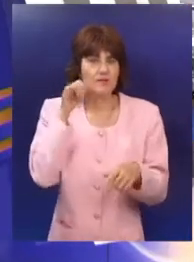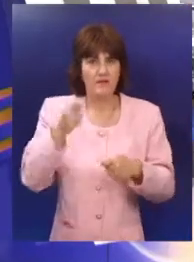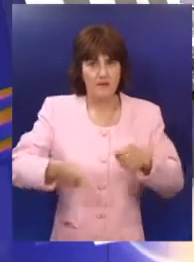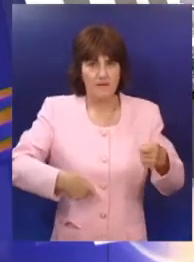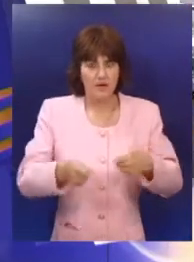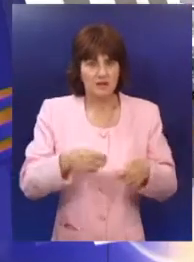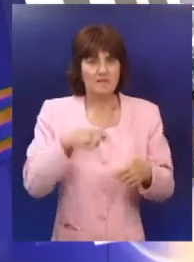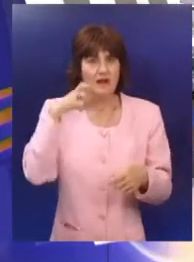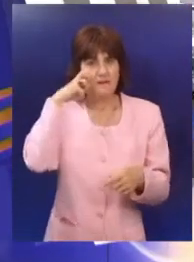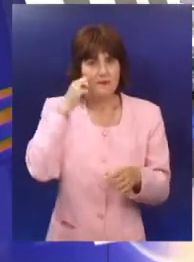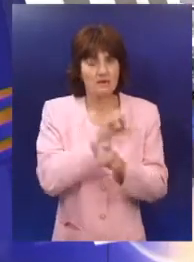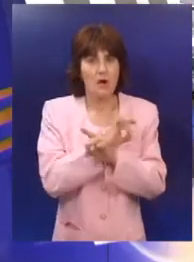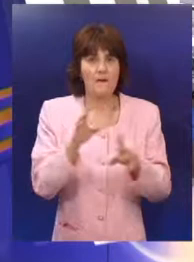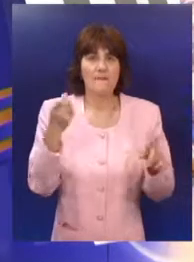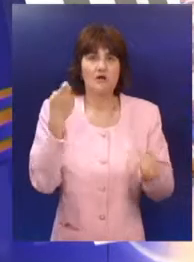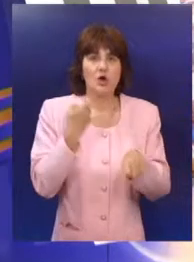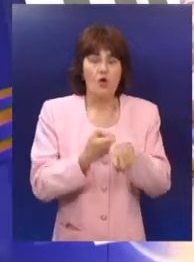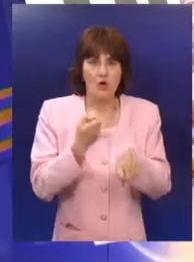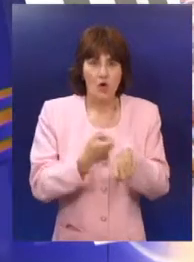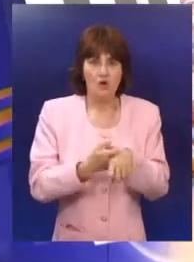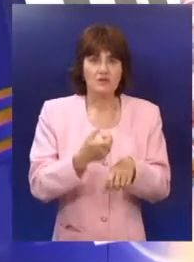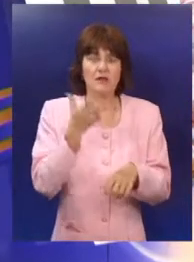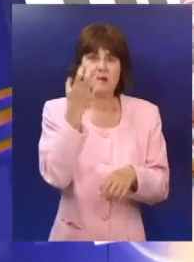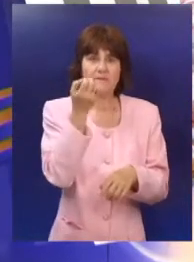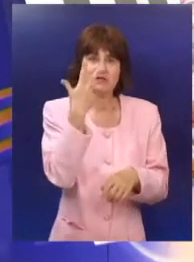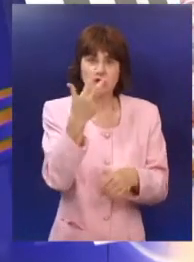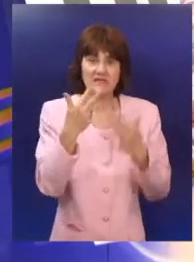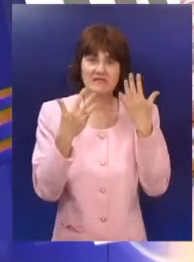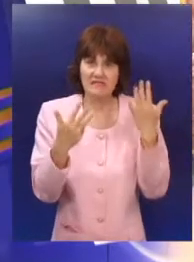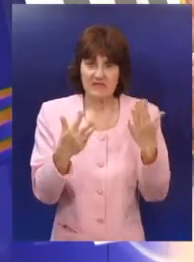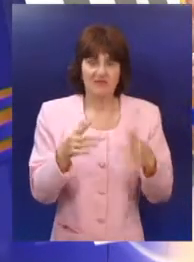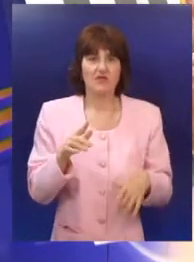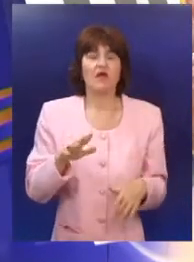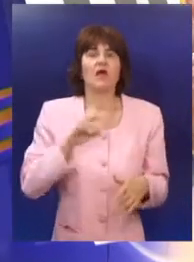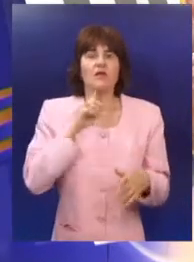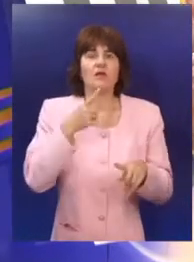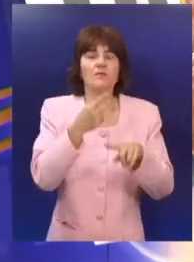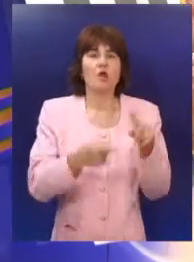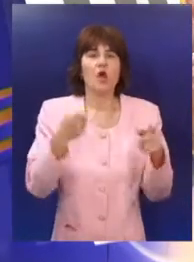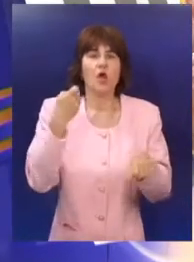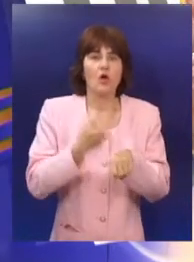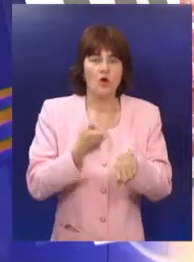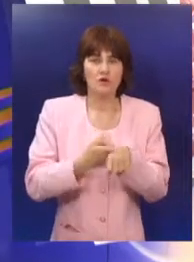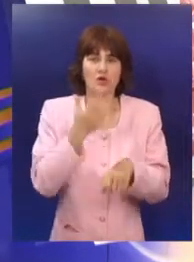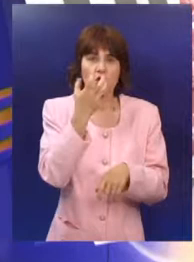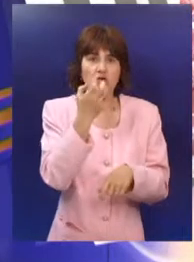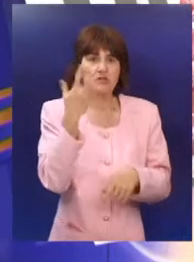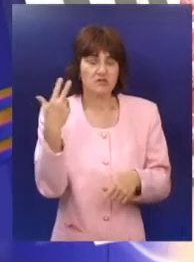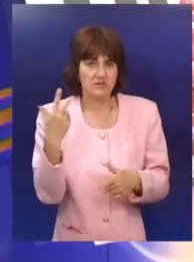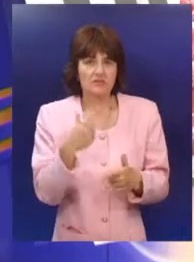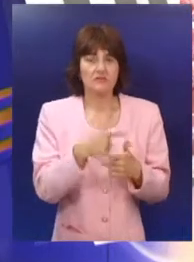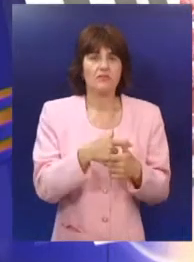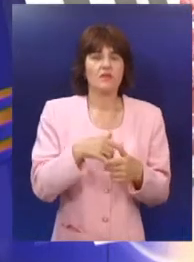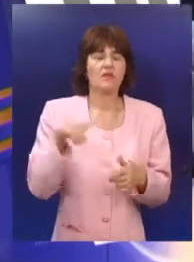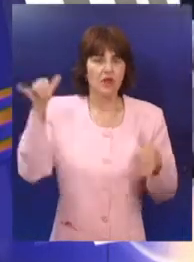meso bez kosti košta 539 dinara po kilogramu, dok je cena krmenadla i vrata 499. Juneće meso